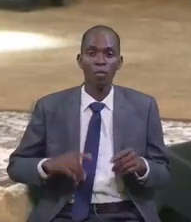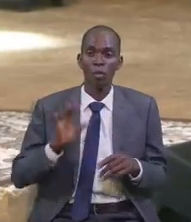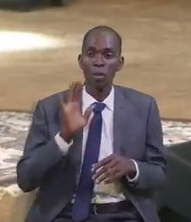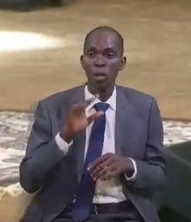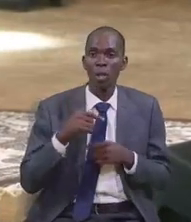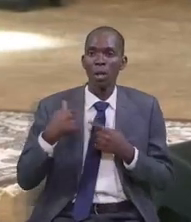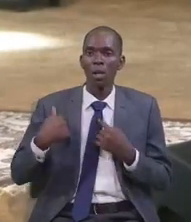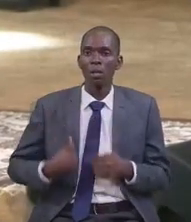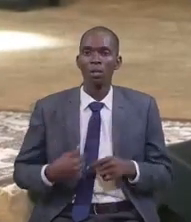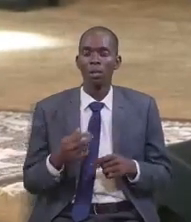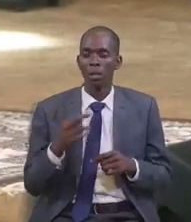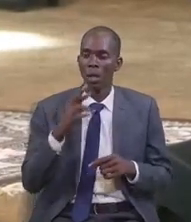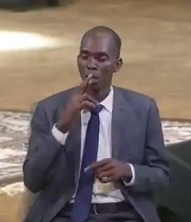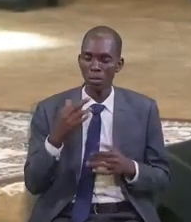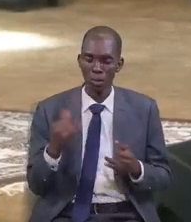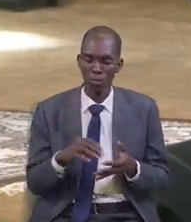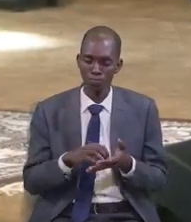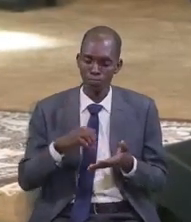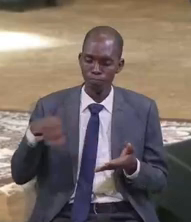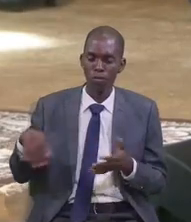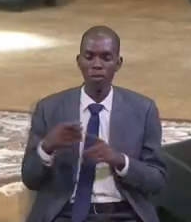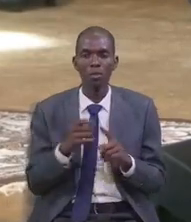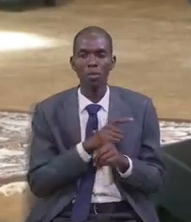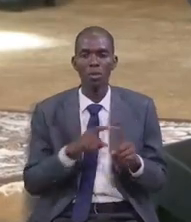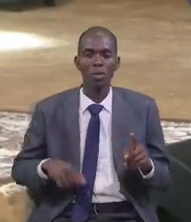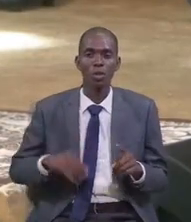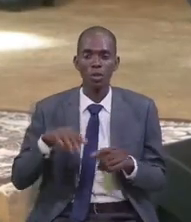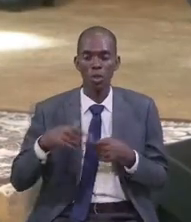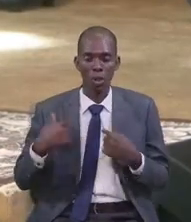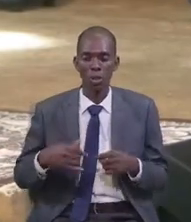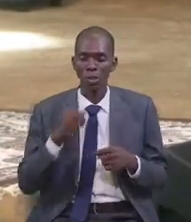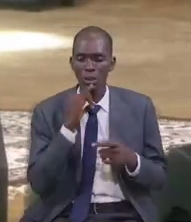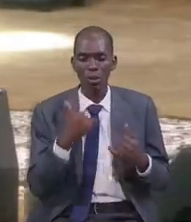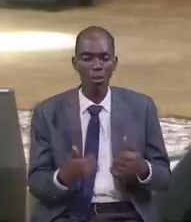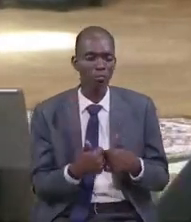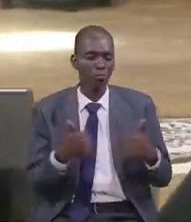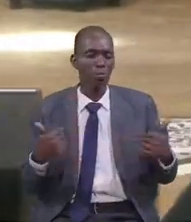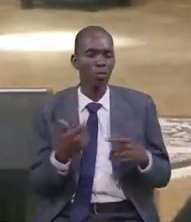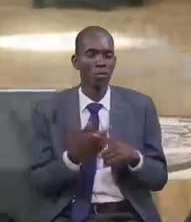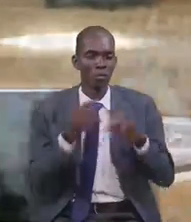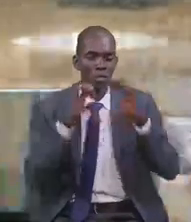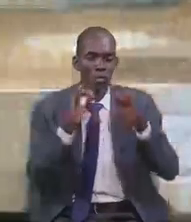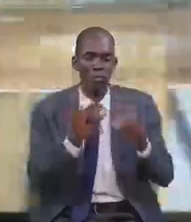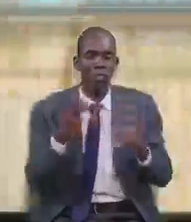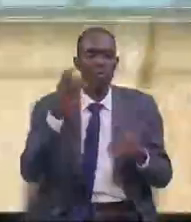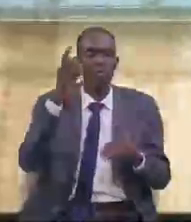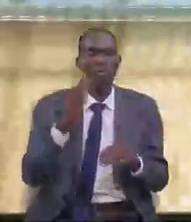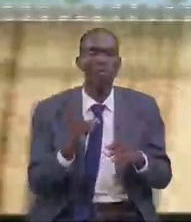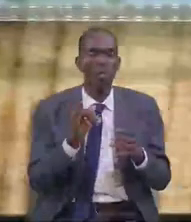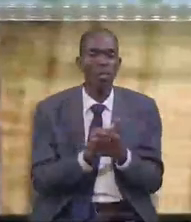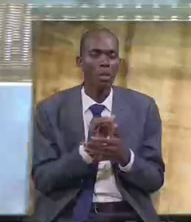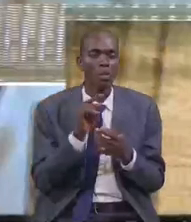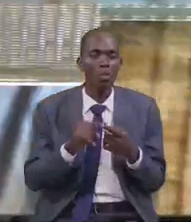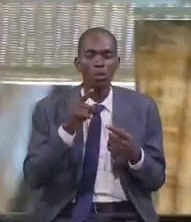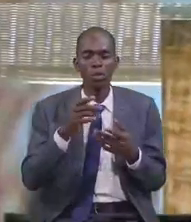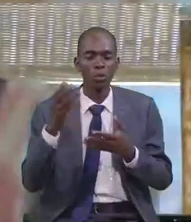Ton cœur s'est éloigné du Seigneur, ton cœur s'est égaré de l'enseignement de la parole de Dieu, que tu amènes ton don à l'autel,